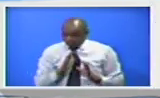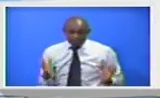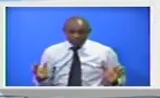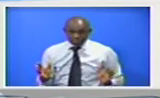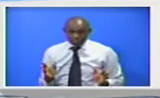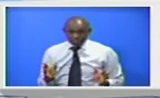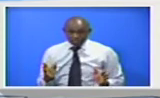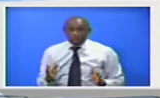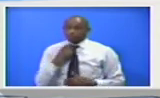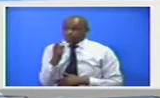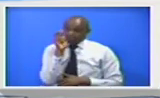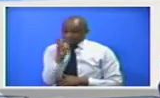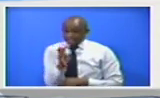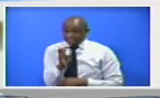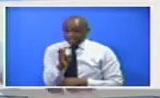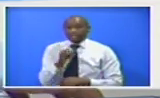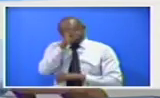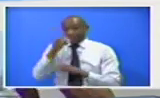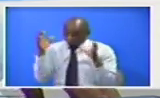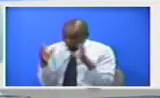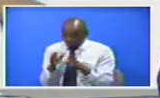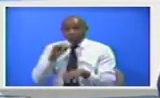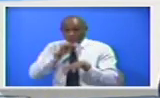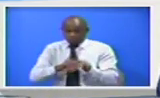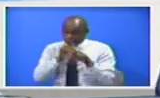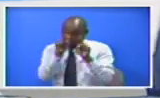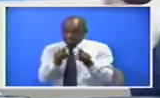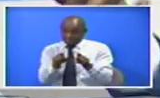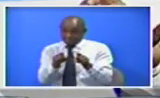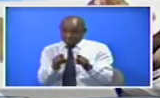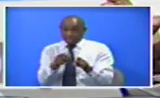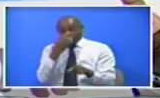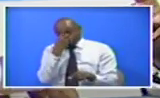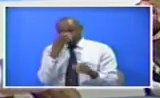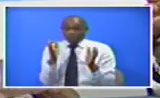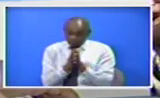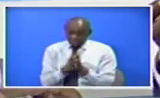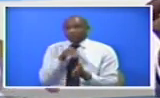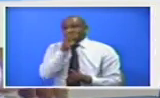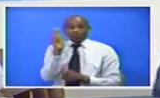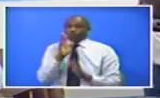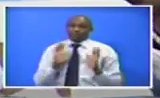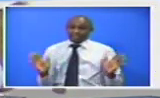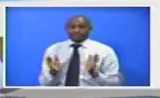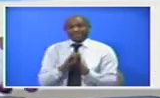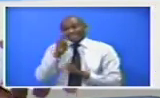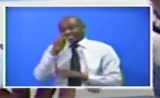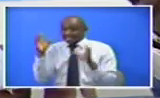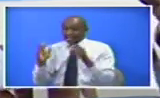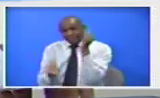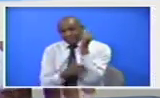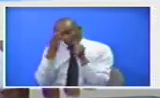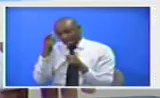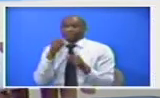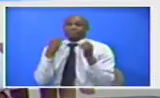mamlaka. Kwa hivyo unajua kwa Jubilee ni nzuri kwa sababu ni Ruto na Uhuru na kwa NASA ni mbaya kwa sababu wako